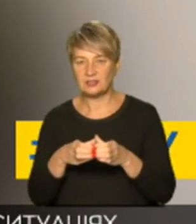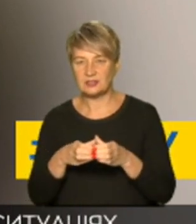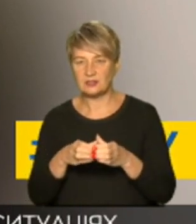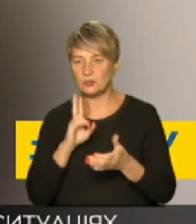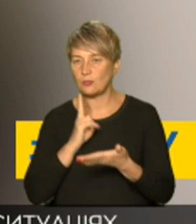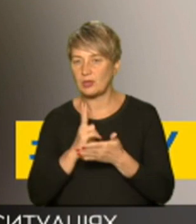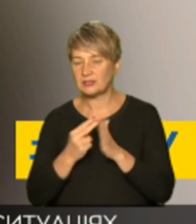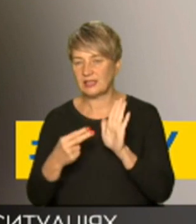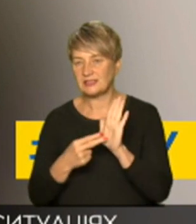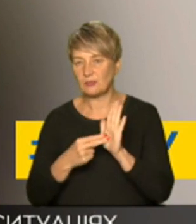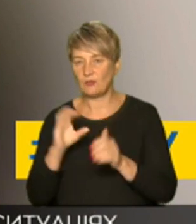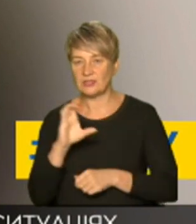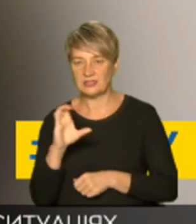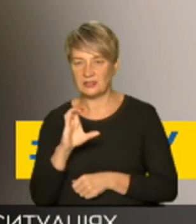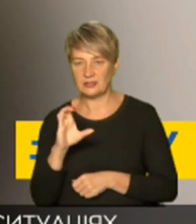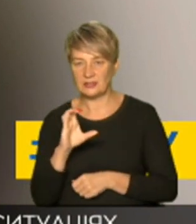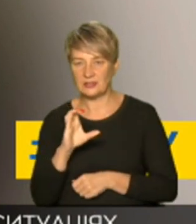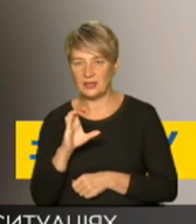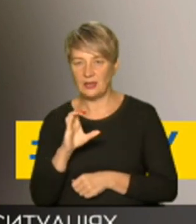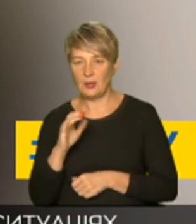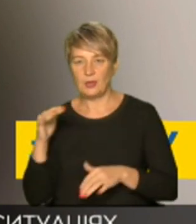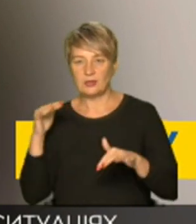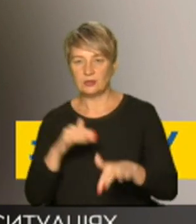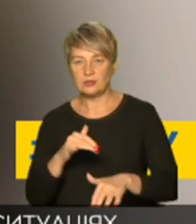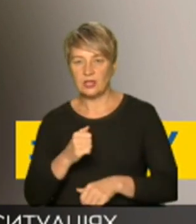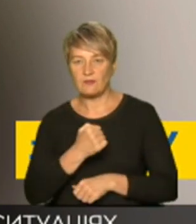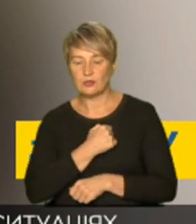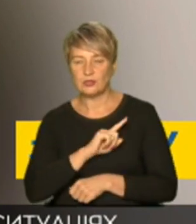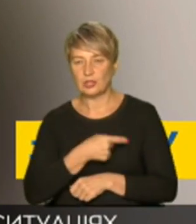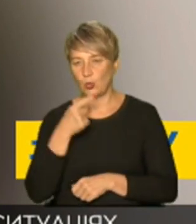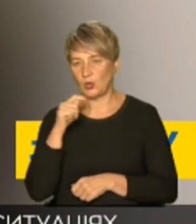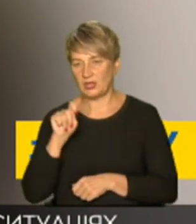7 сентября при мощном контрнаступлении вооруженных сил Украины,